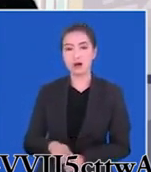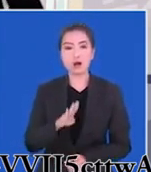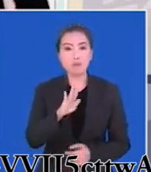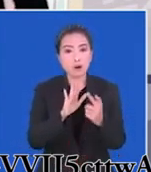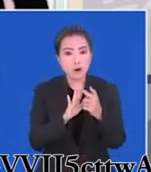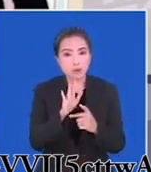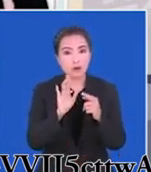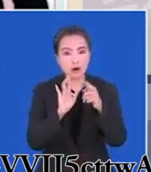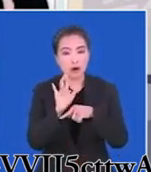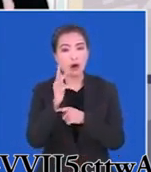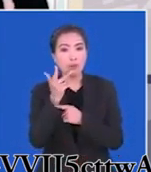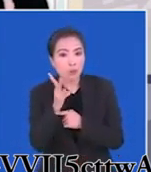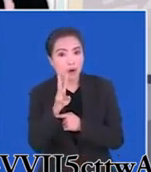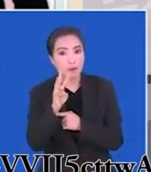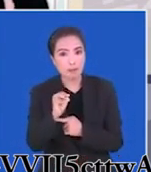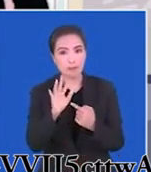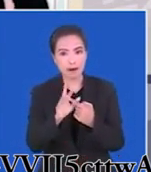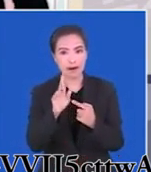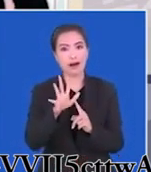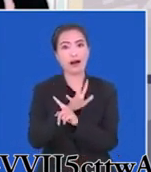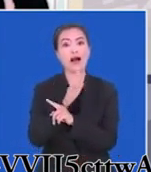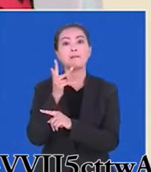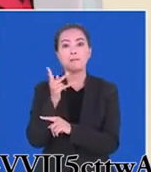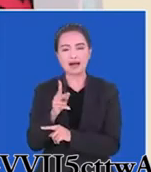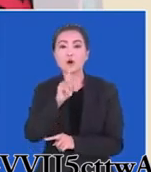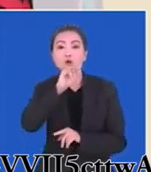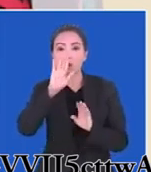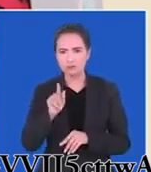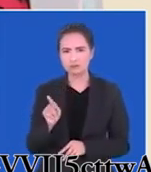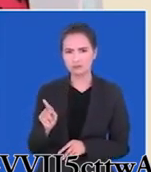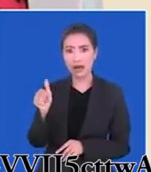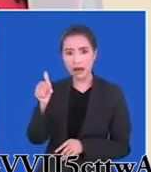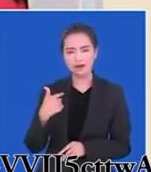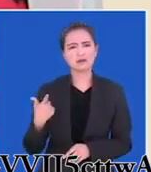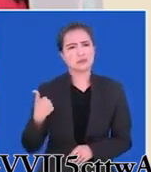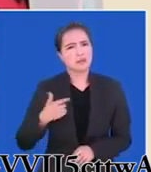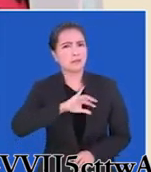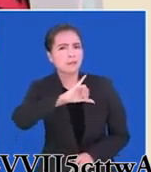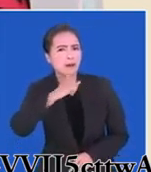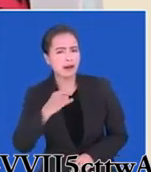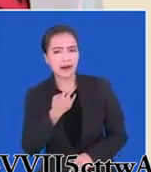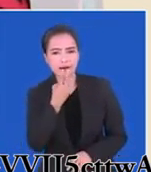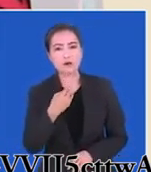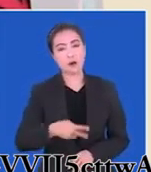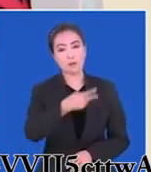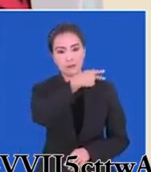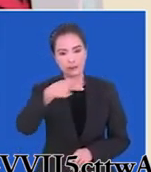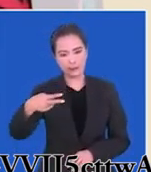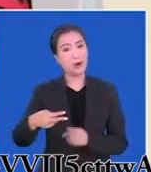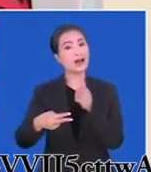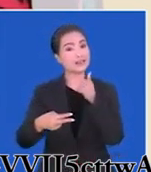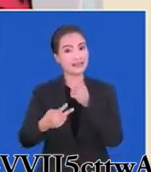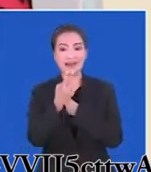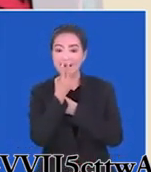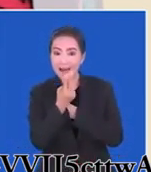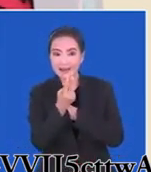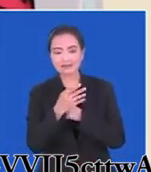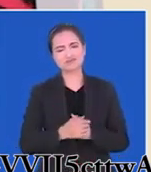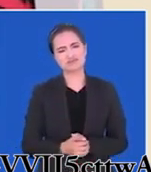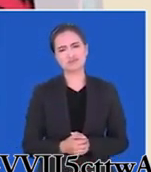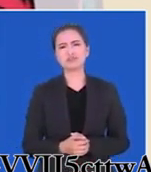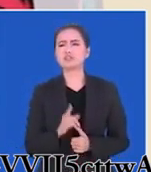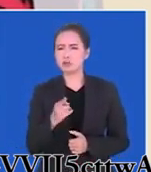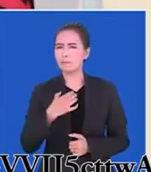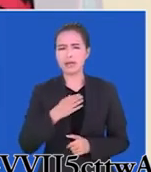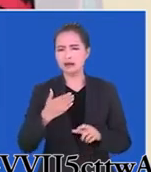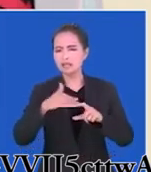หรือฟังก์ชัน Add Favorite ของ Twitter ได้บางครั้งนะครับเวลาที่เราเห็นข้อความดีๆบนโลกโซเชียลเนี่ยแล้วเราไม่ได้อยาก